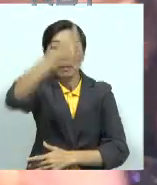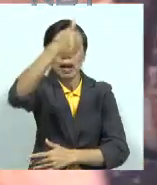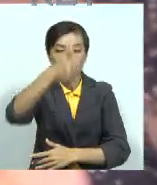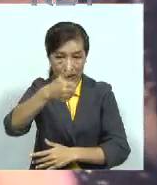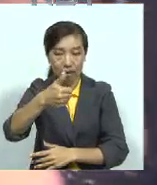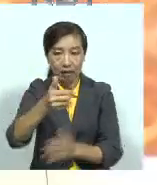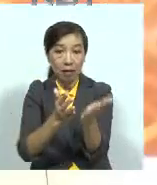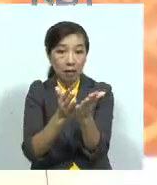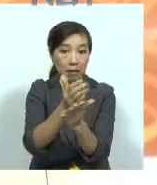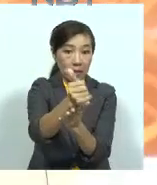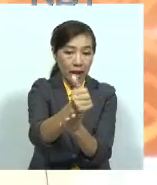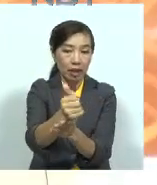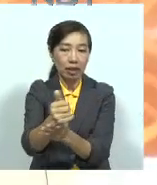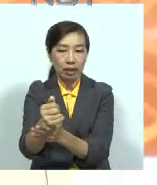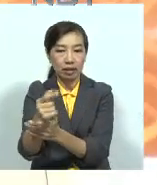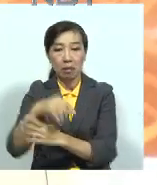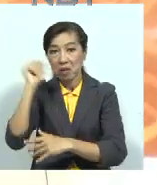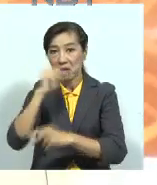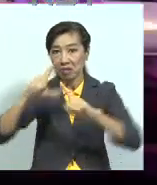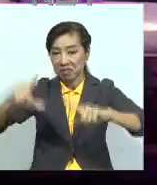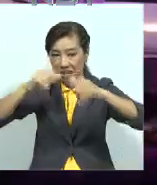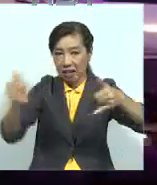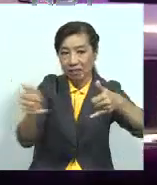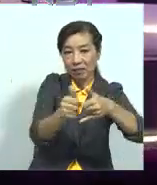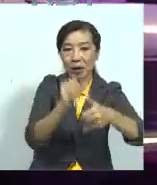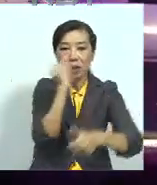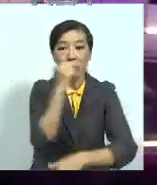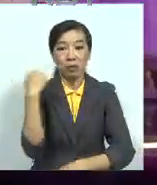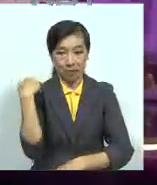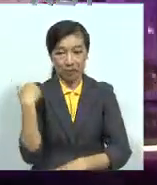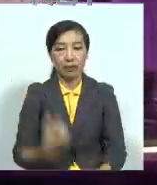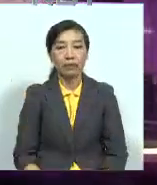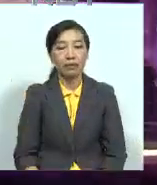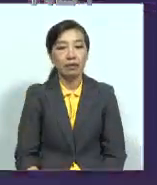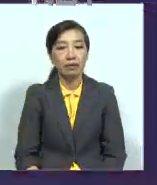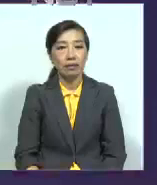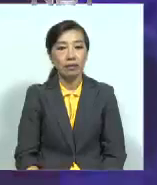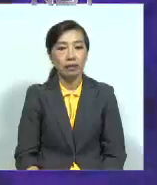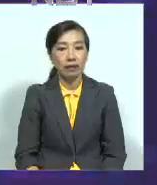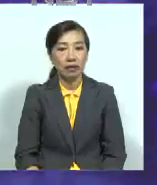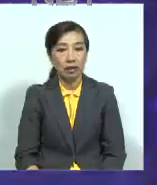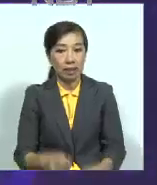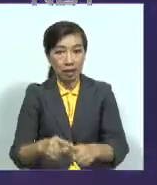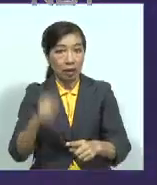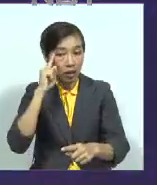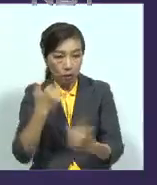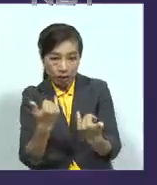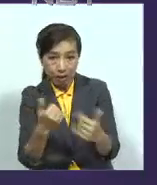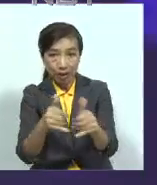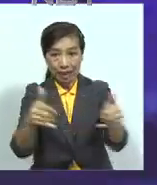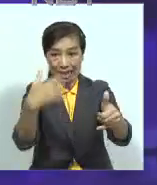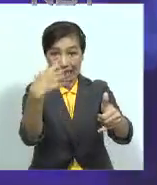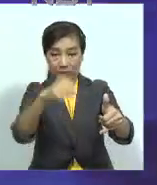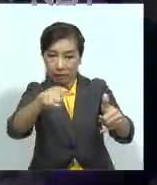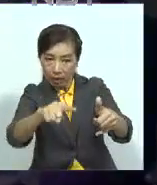เข้าสู่รอบลูกทุ่งคืนถิ่นสำหรับสัปดาห์นี้โค้ชผู้ที่จะนำพาผู้ชนะทั้ง4คนในรอบ